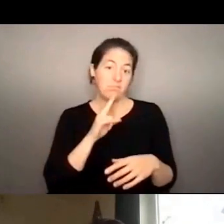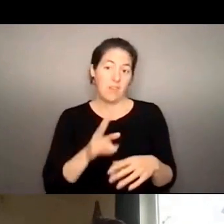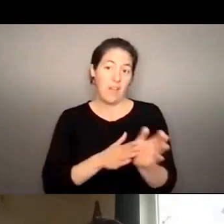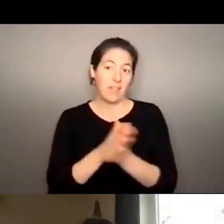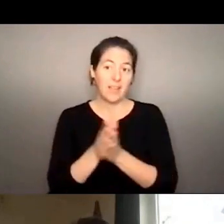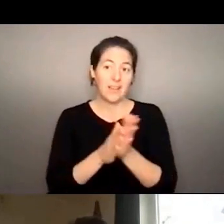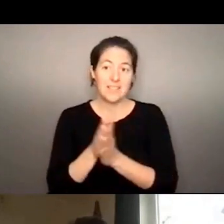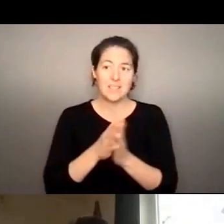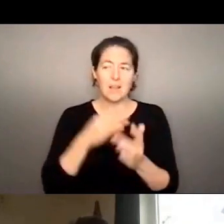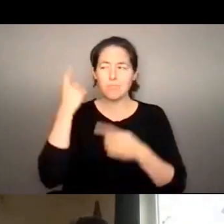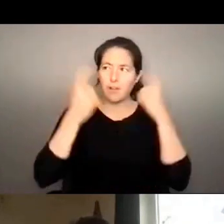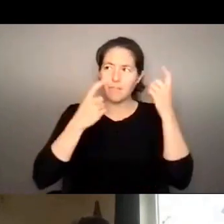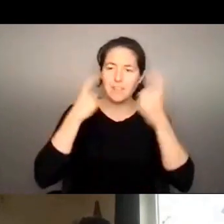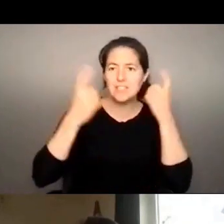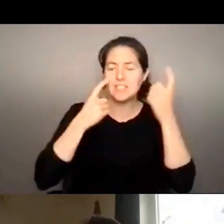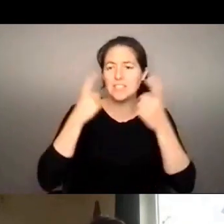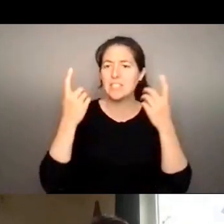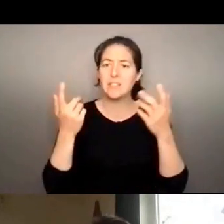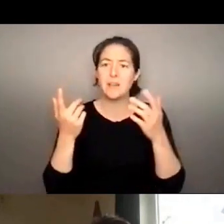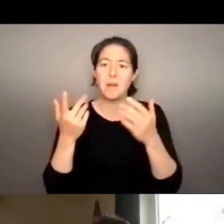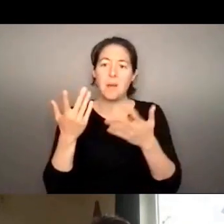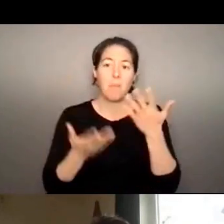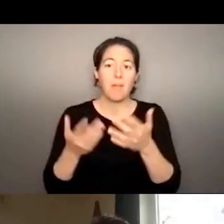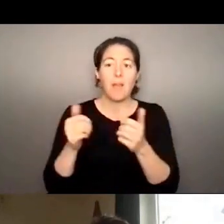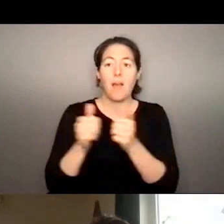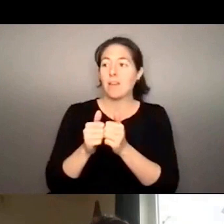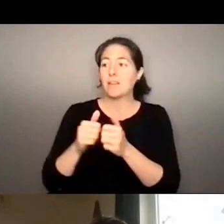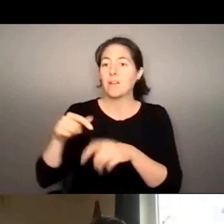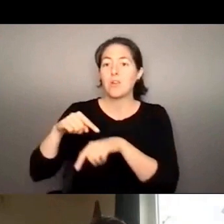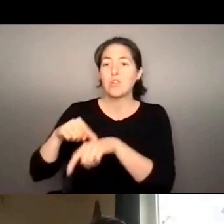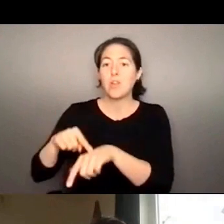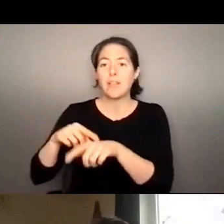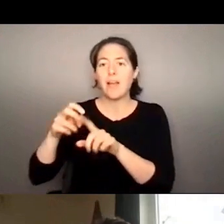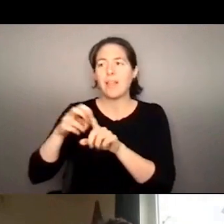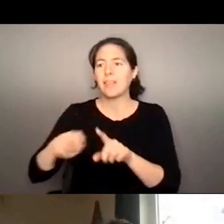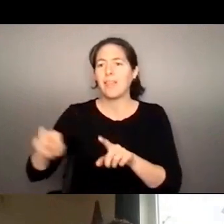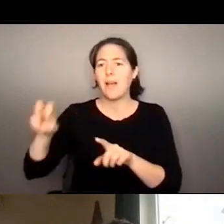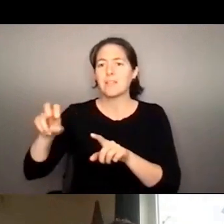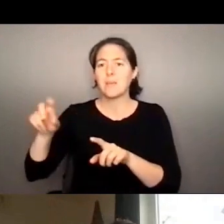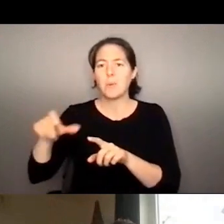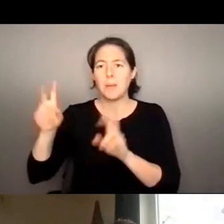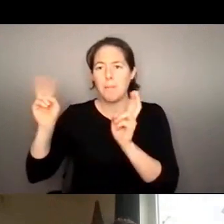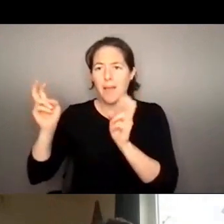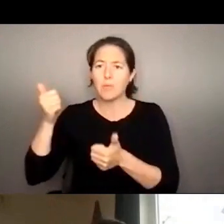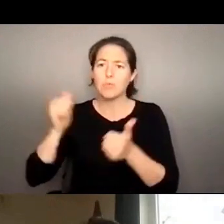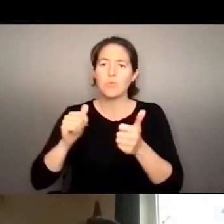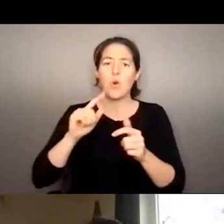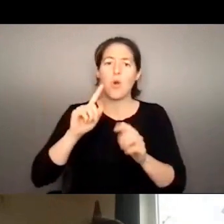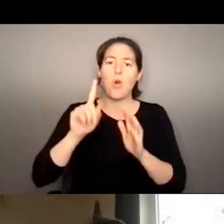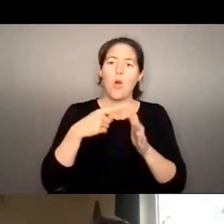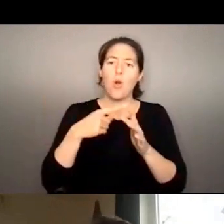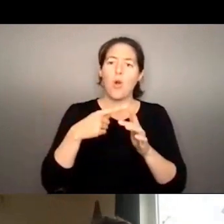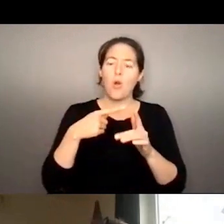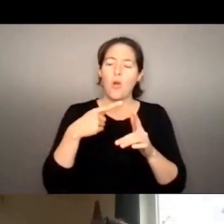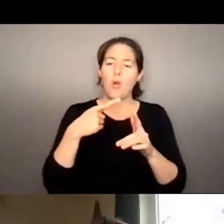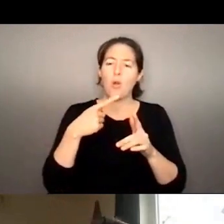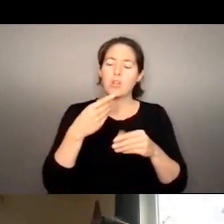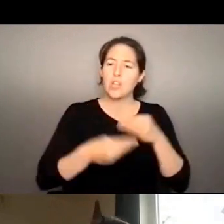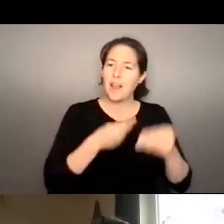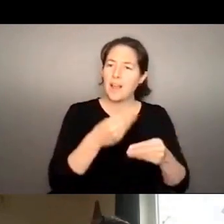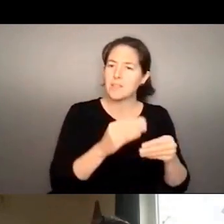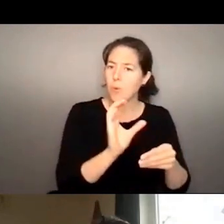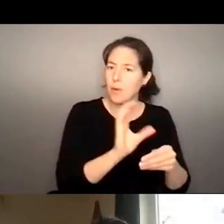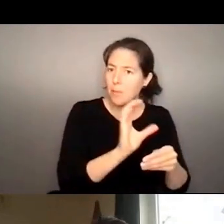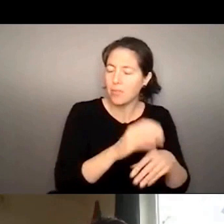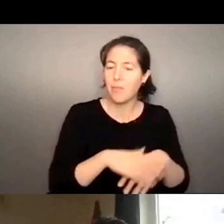de réfléchir à ça, peut-être avec les jardins de transition du Québec ou avec Régénération Canada. Mais je pense qu'il y aurait moyen de combiner une série